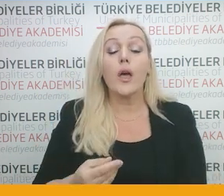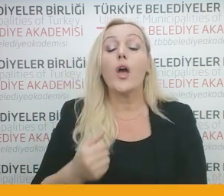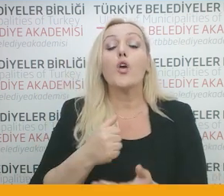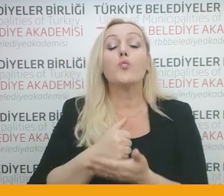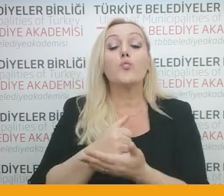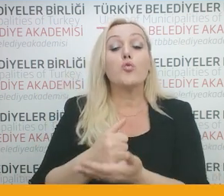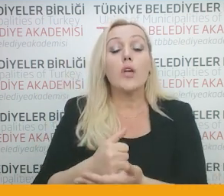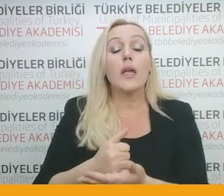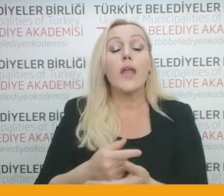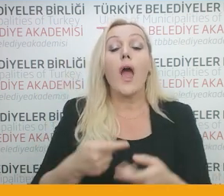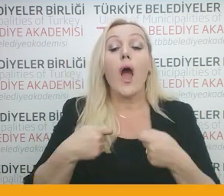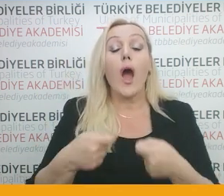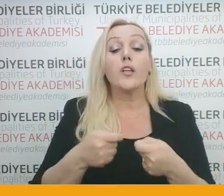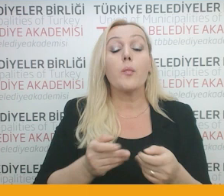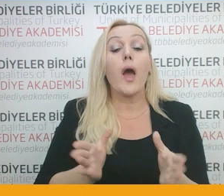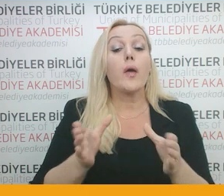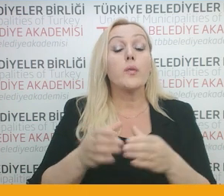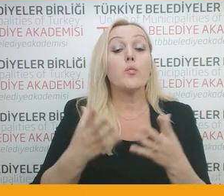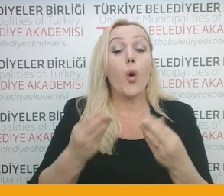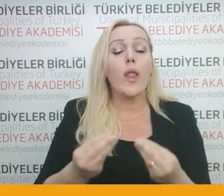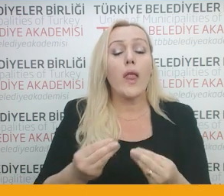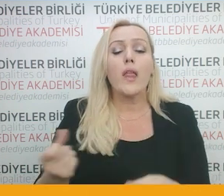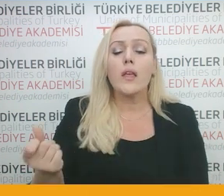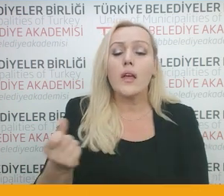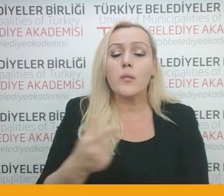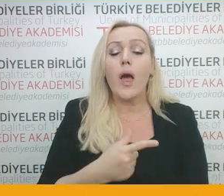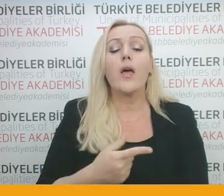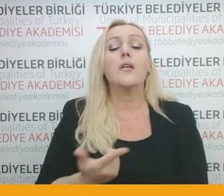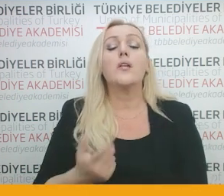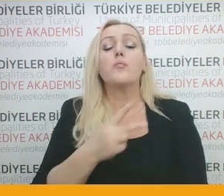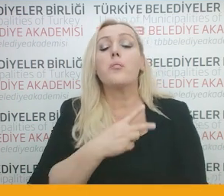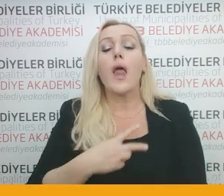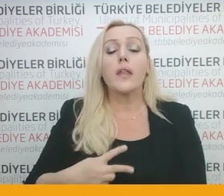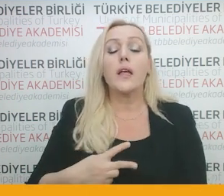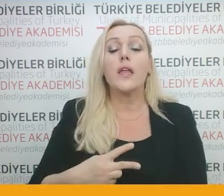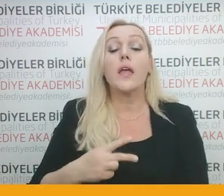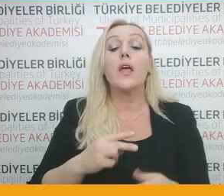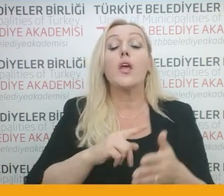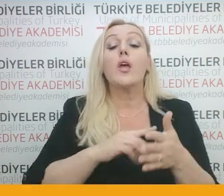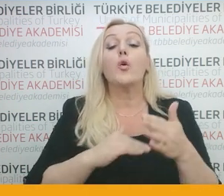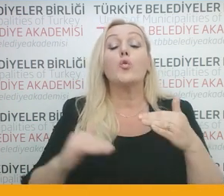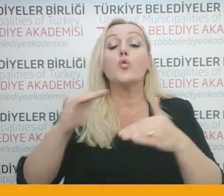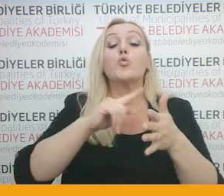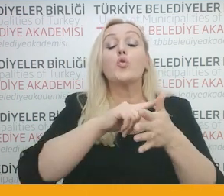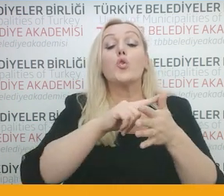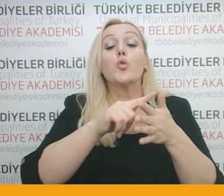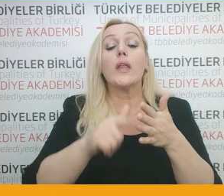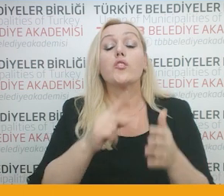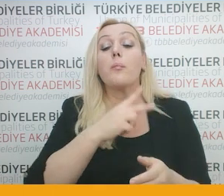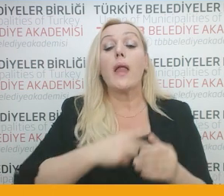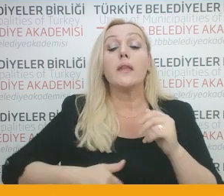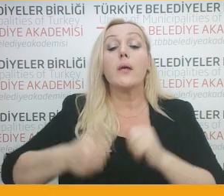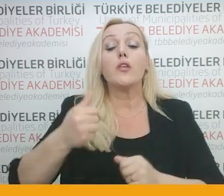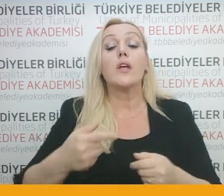Bütçelerinde harcama birimleri sınıflandırılmayan kasaba, belde, belediyelerde yine belediye başkanı hem üst yönetici aynı zamanda harcama yetkilisi olabiliyor. Mahalli